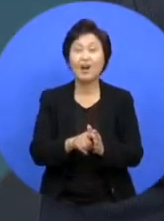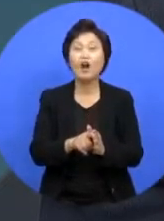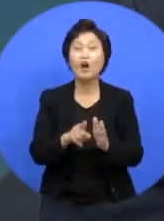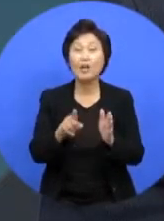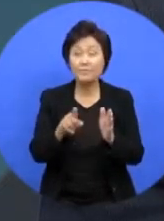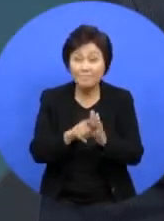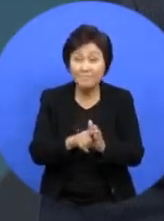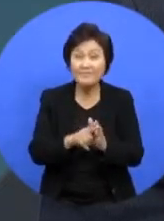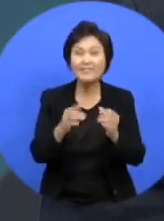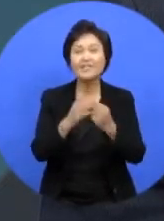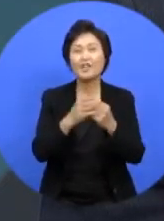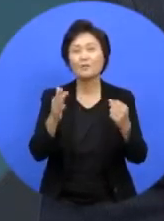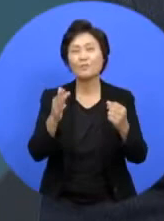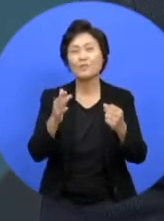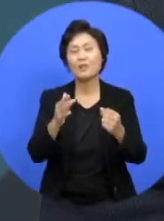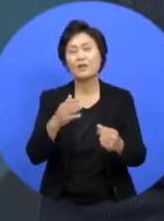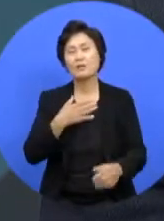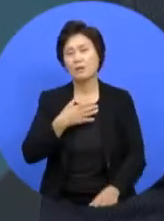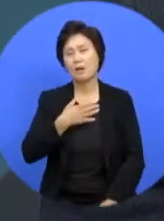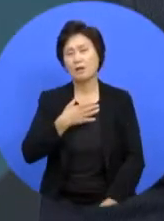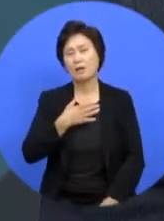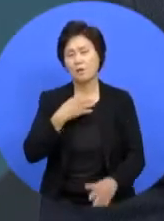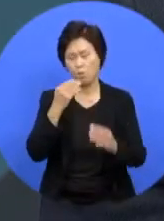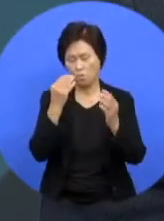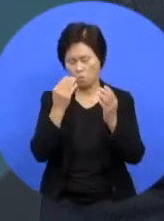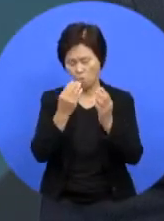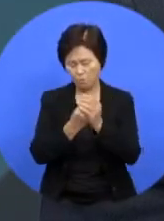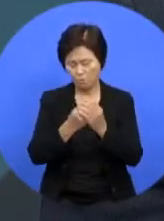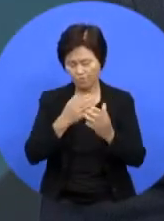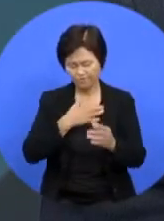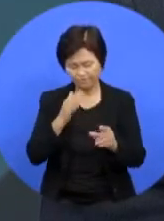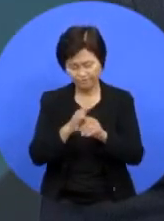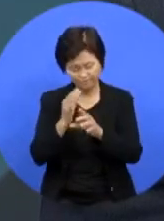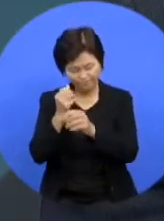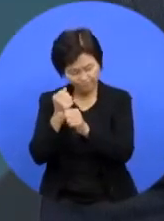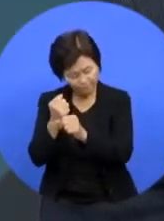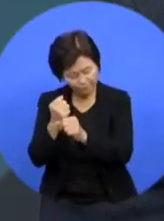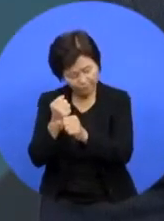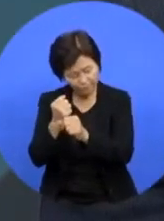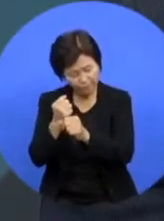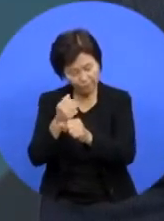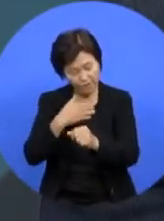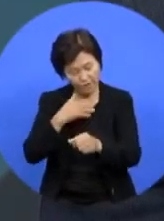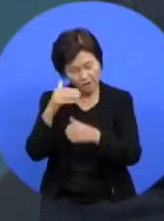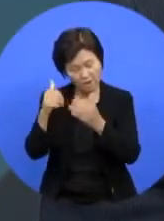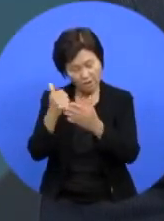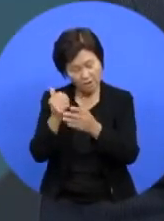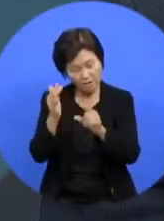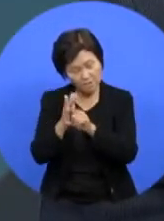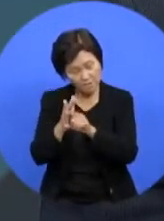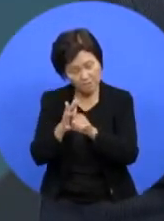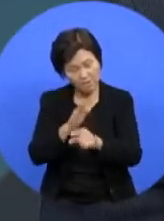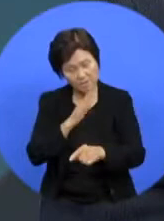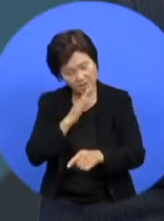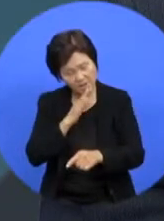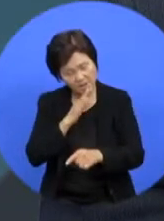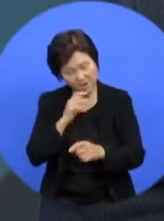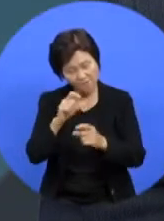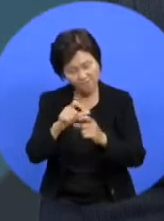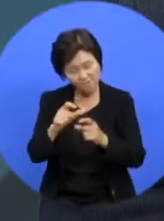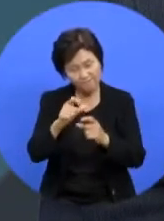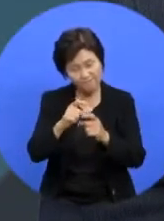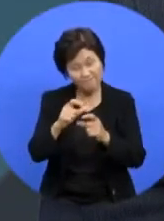때문에 오히려 아, 과연 내가 온전히 내 의지로 하나님을 믿는 게 맞을까라는 고민도 할 때가 있었는데